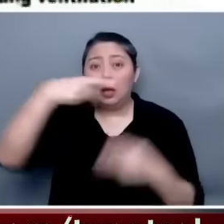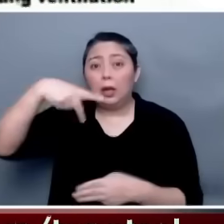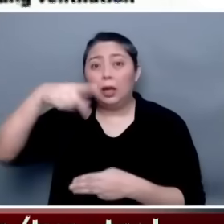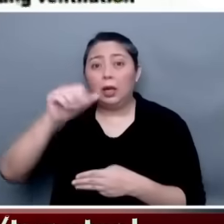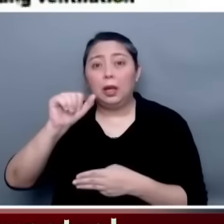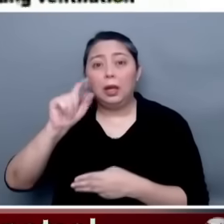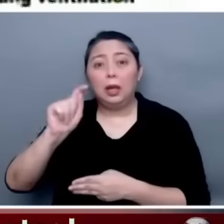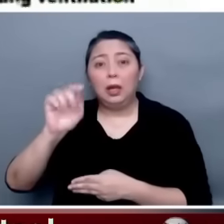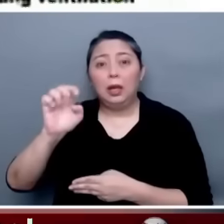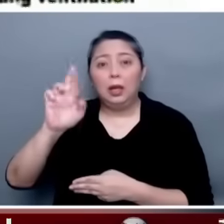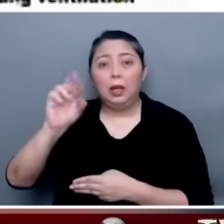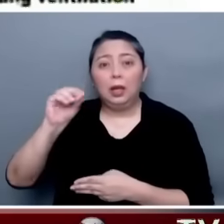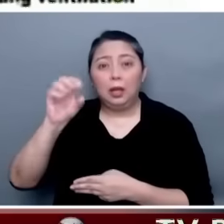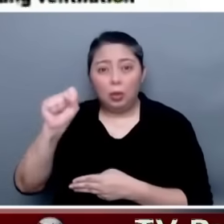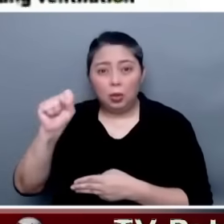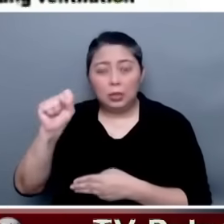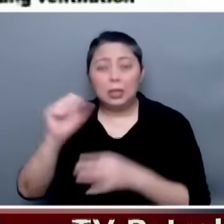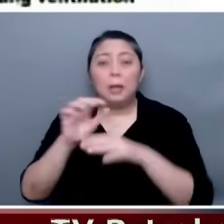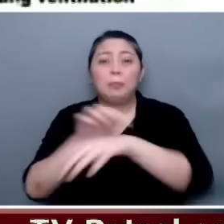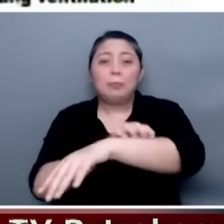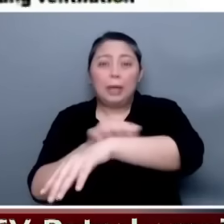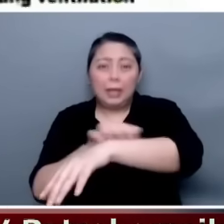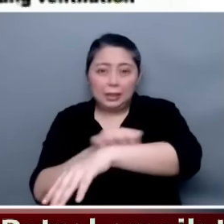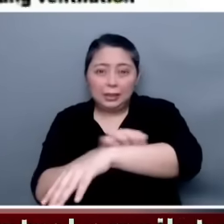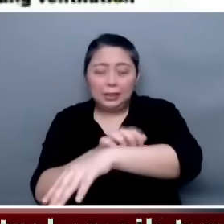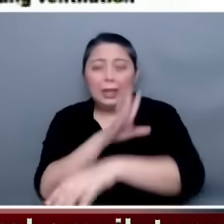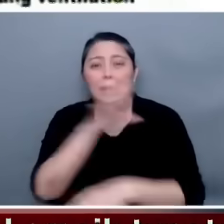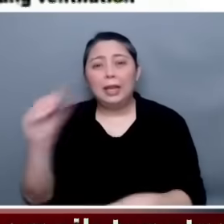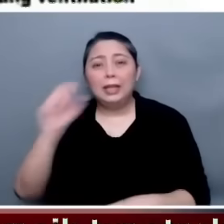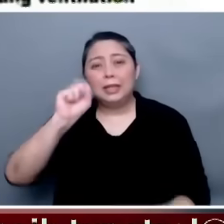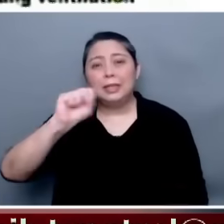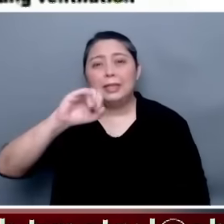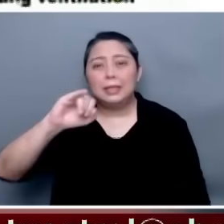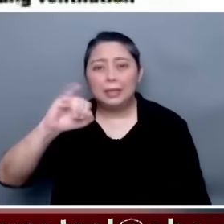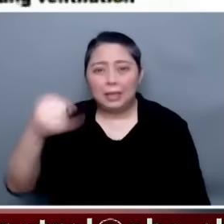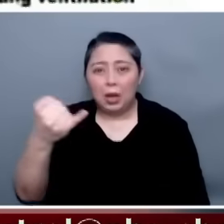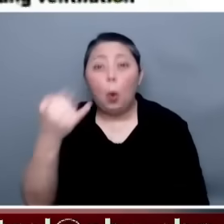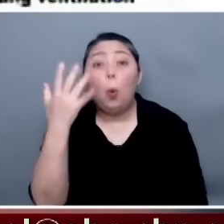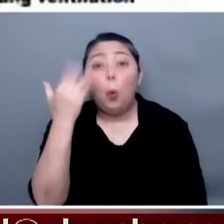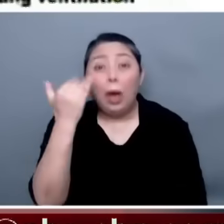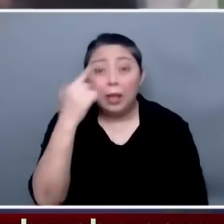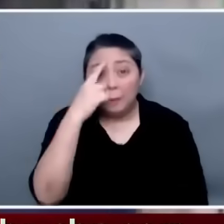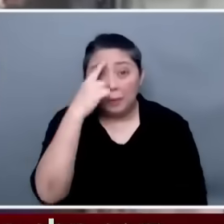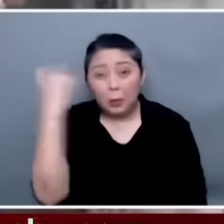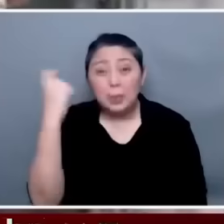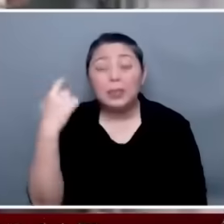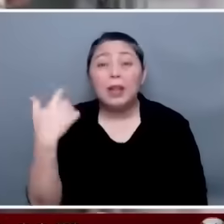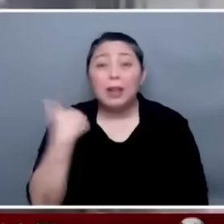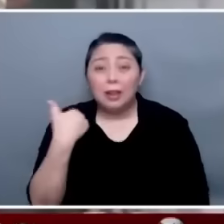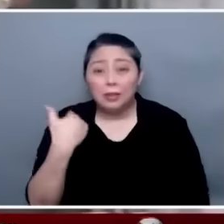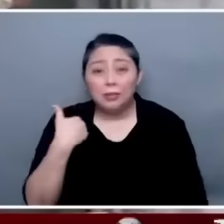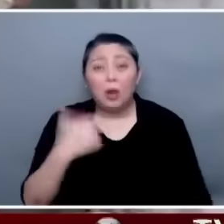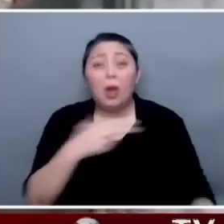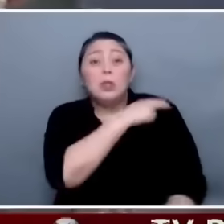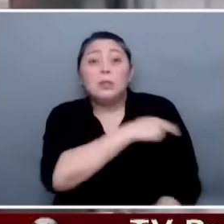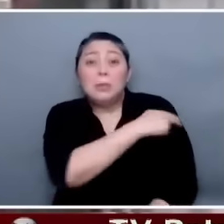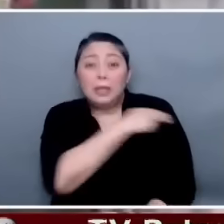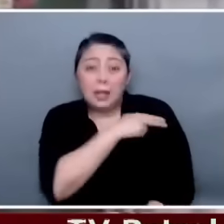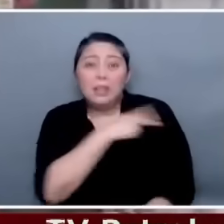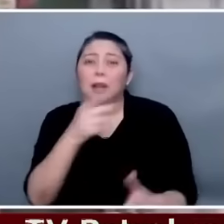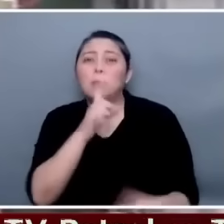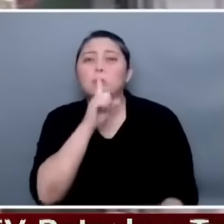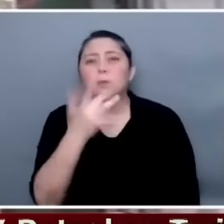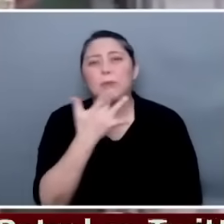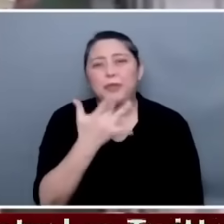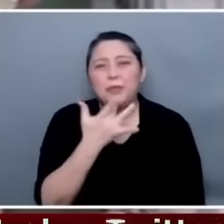mga ibang hospitals ay preferred hospitals sila. So doon talaga nagpupunta yung mga nagpapa-admit. Ang hospital utilization natin sa